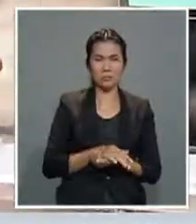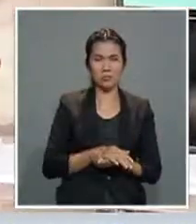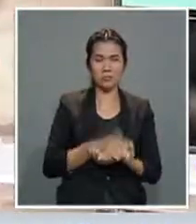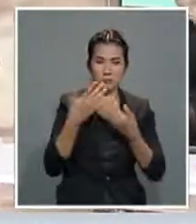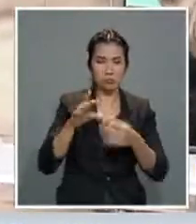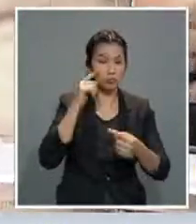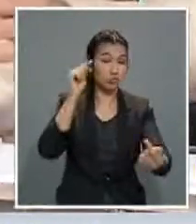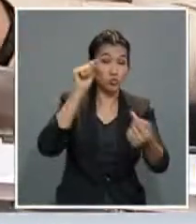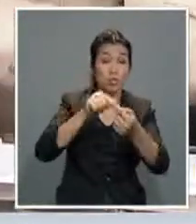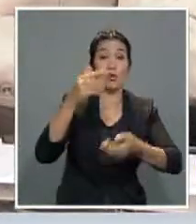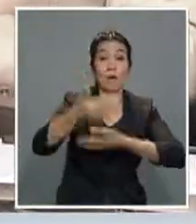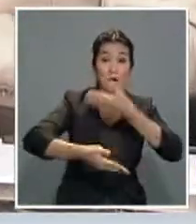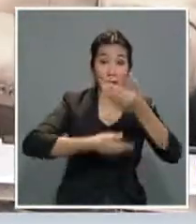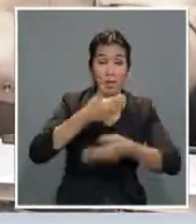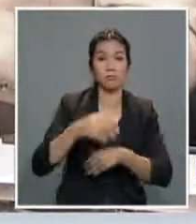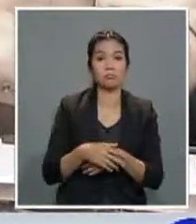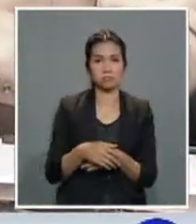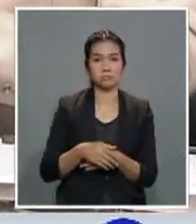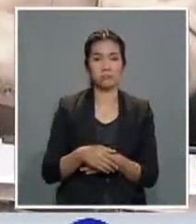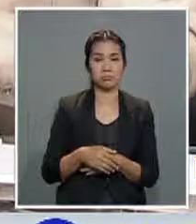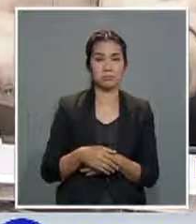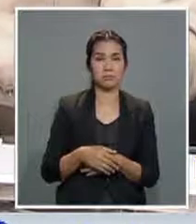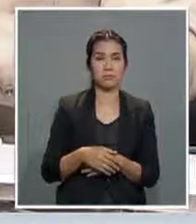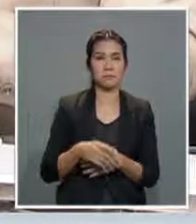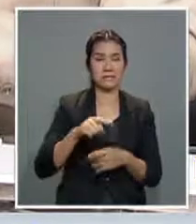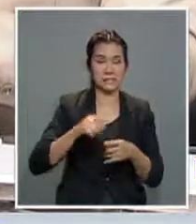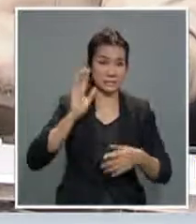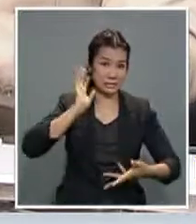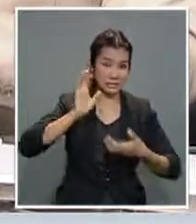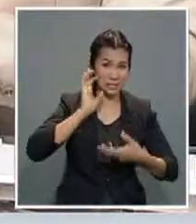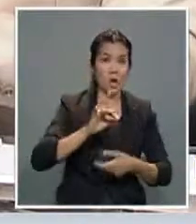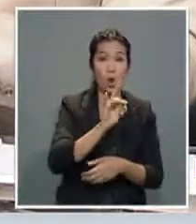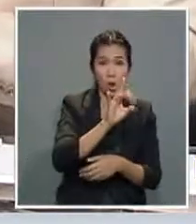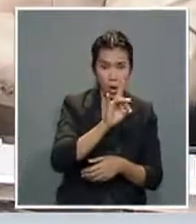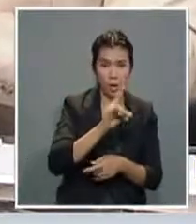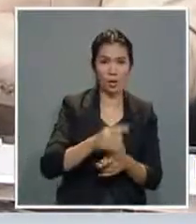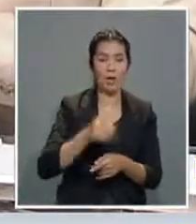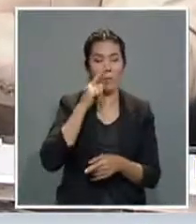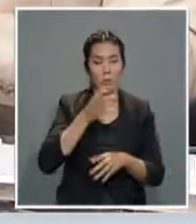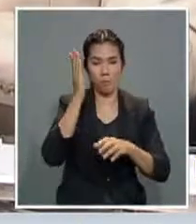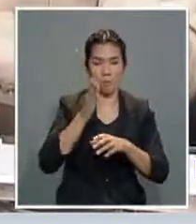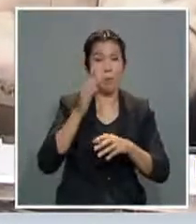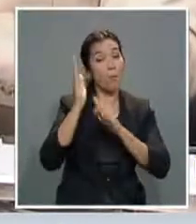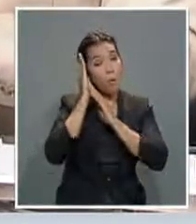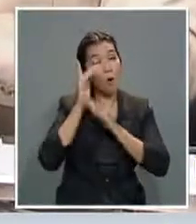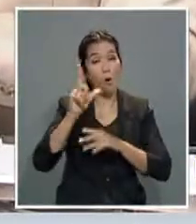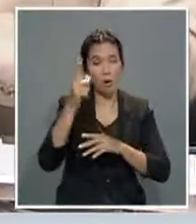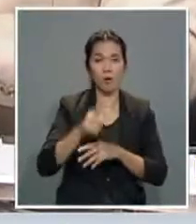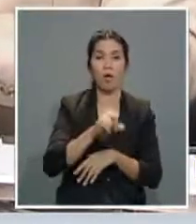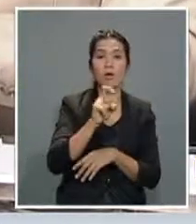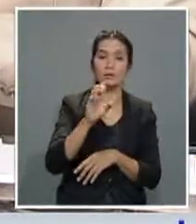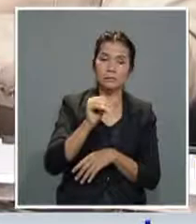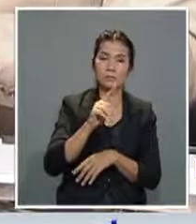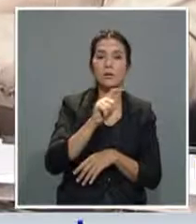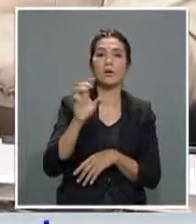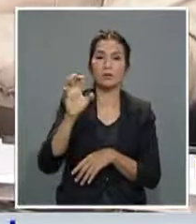า เราก็ไปจนถึงตลาด ค่ะ ถึงตลาดปรากฏว่าชะนีโลละ100 แต่หมอนทองก็ยังโลละ 150 อยู่นะคะ 140 150 ก็